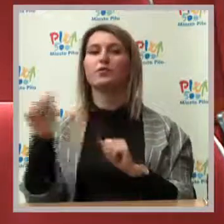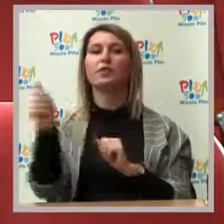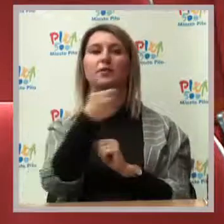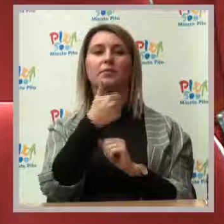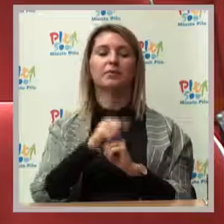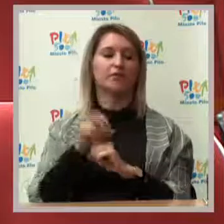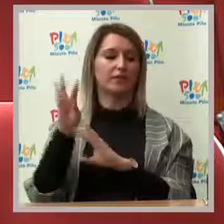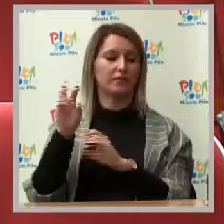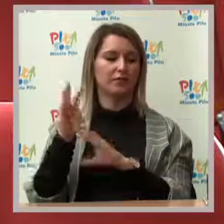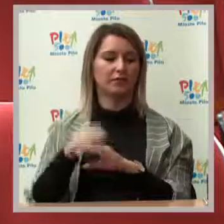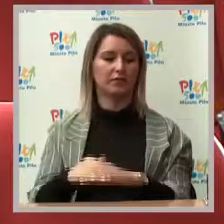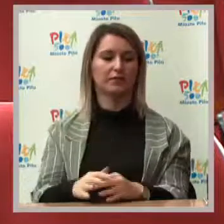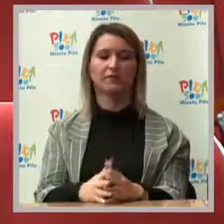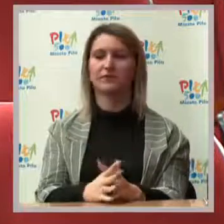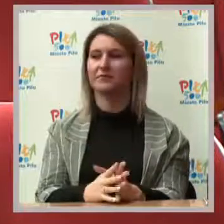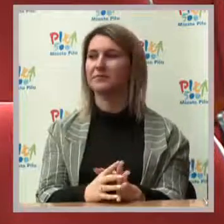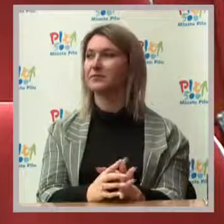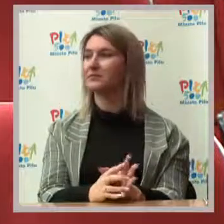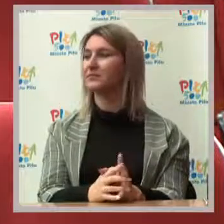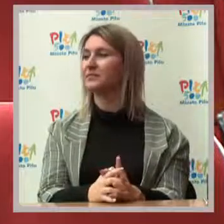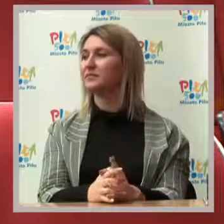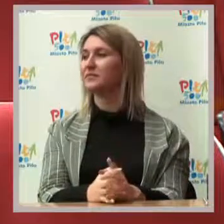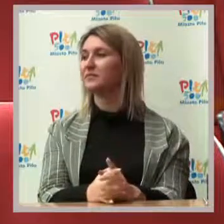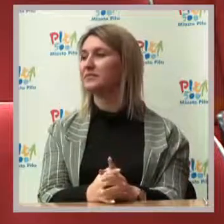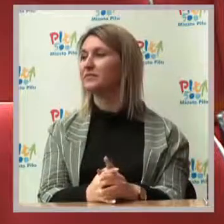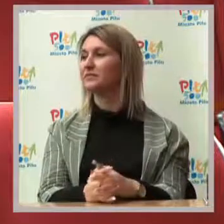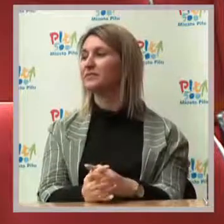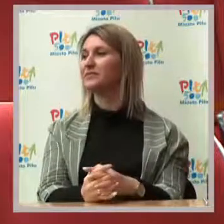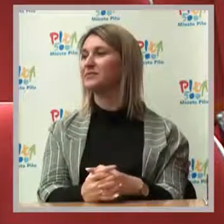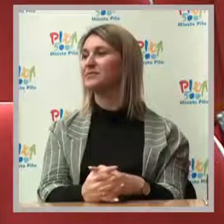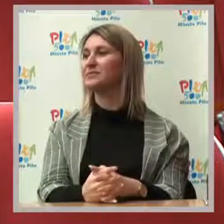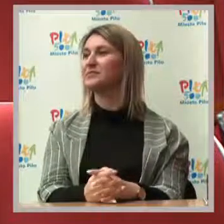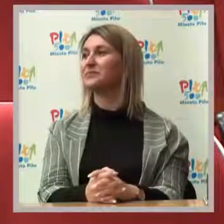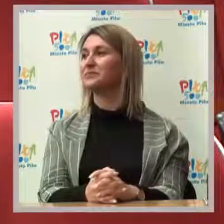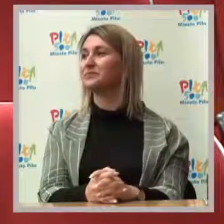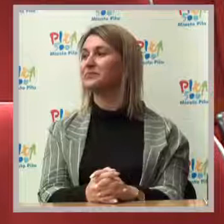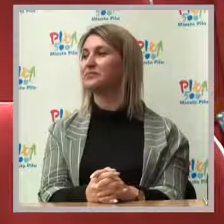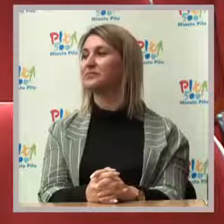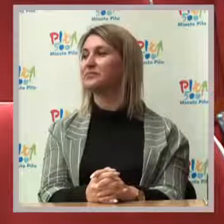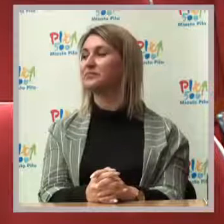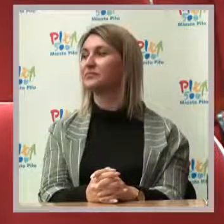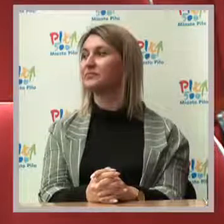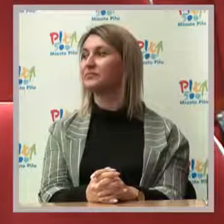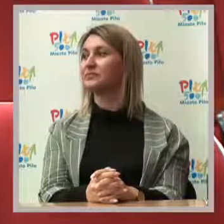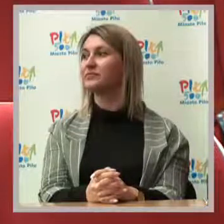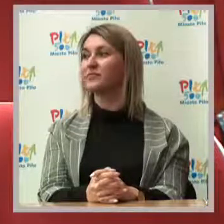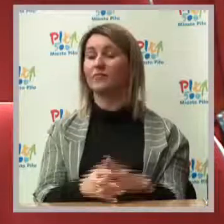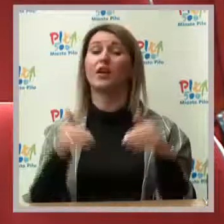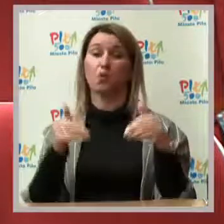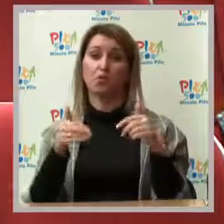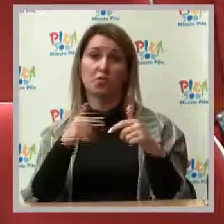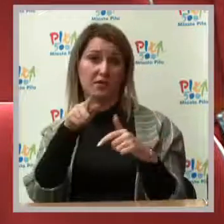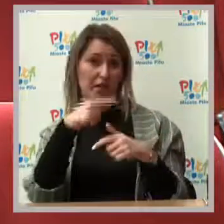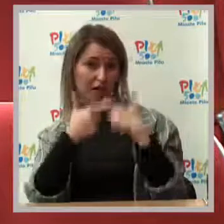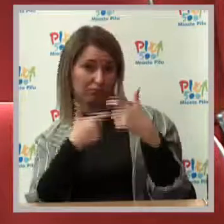płatność zrealizowanych już inwestycji. Ja tylko dla przypomnienia, możemy tak duże inwestycje, tak duże przedsięwzięcia realizować